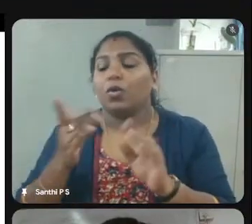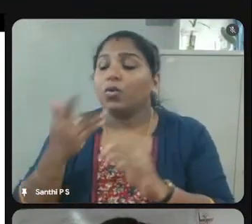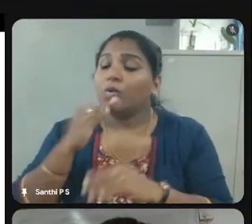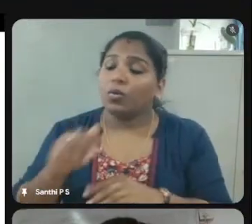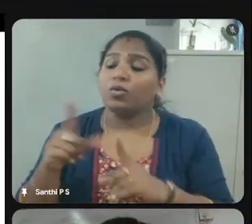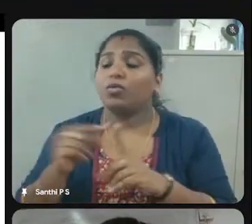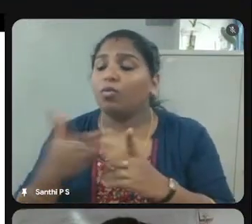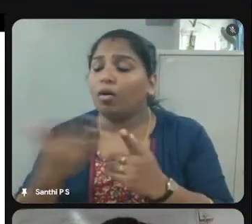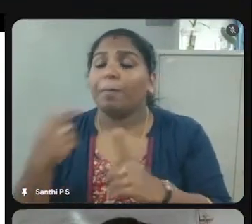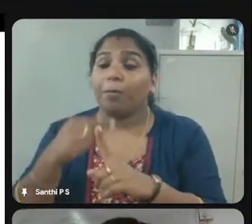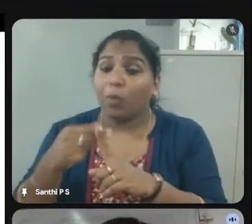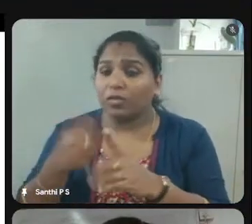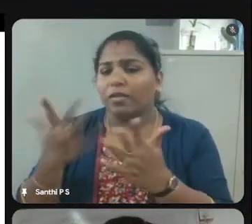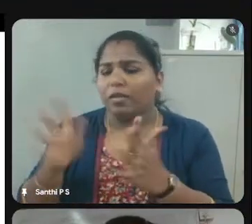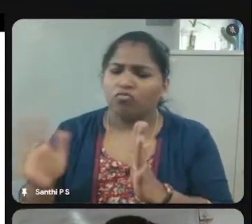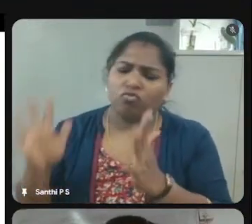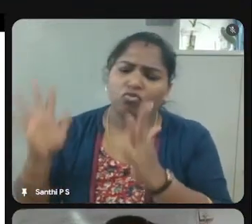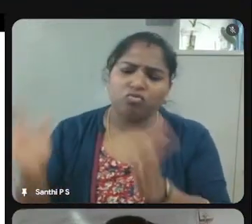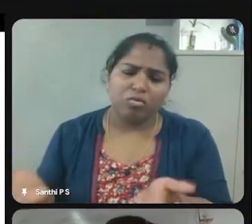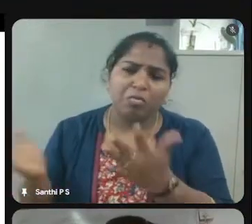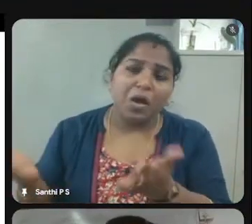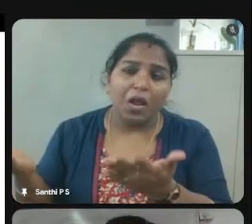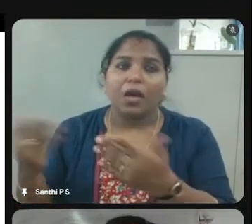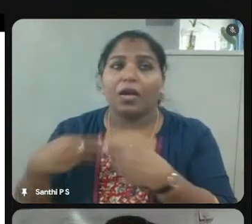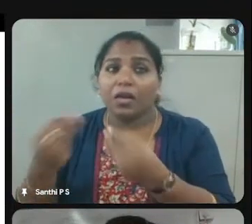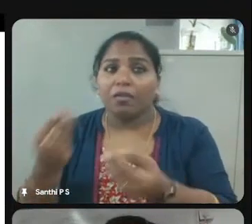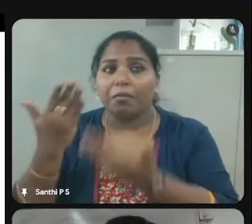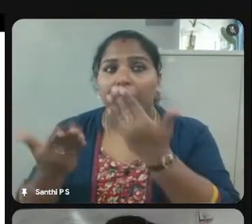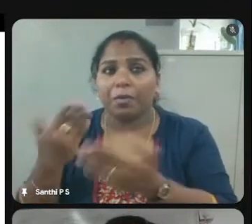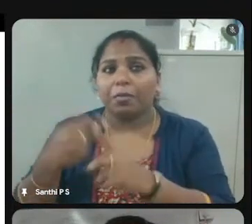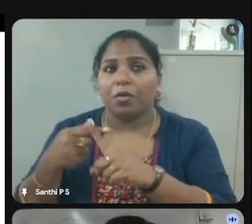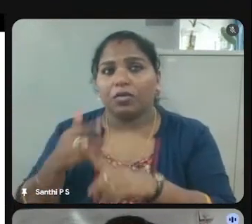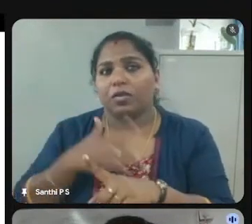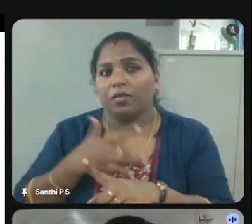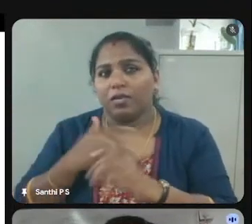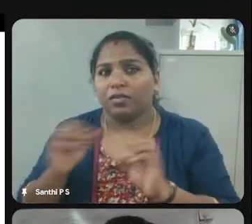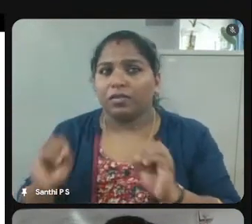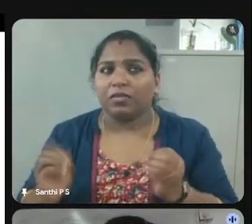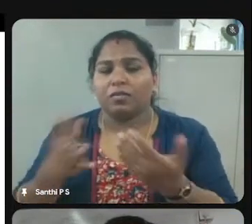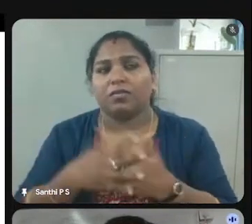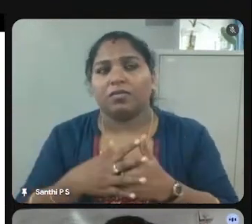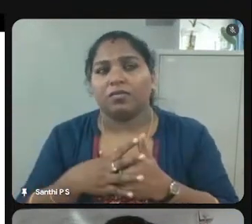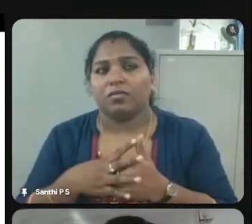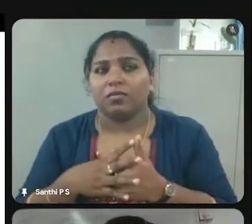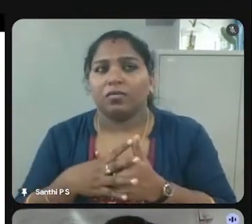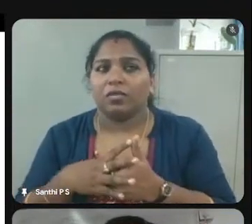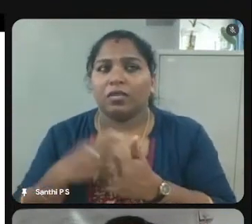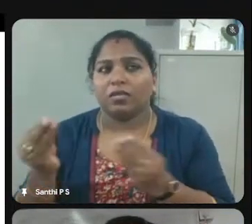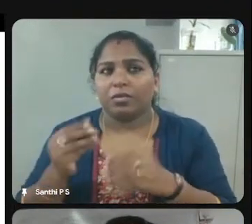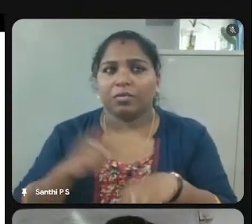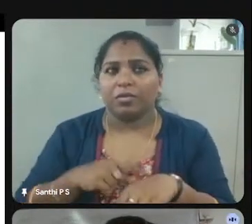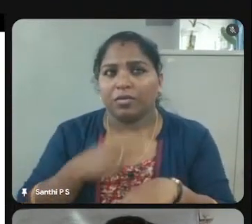ചെയ്യുന്നുണ്ട് അതിനെ കൂടെ പ്രോത്സാഹിപ്പിച്ച് സംസാരിക്കാനൂടെ ശ്രമിക്കുക. ഞാനത് ഇടയ്ക്കിടയ്ക്ക് അവനോട് പറയുന്നത്, ഞാൻ ചെയ്തത് എന്നെ ഇഷ്ടപ്പെട്ടു, കൊള്ളാം,